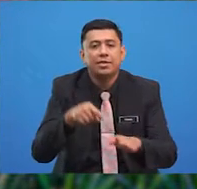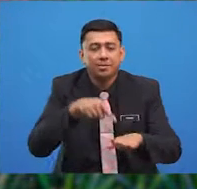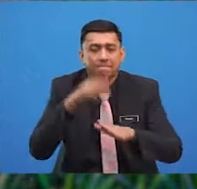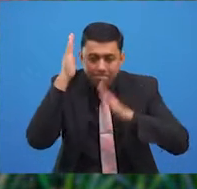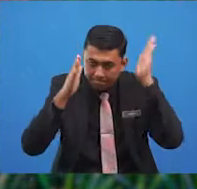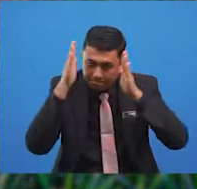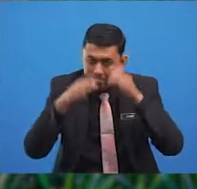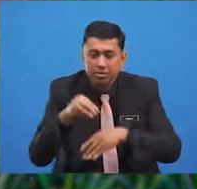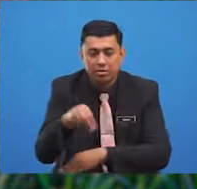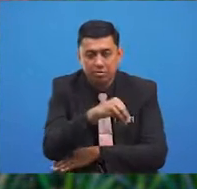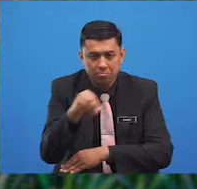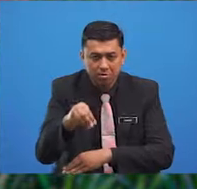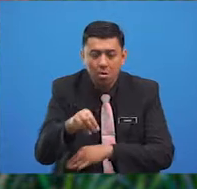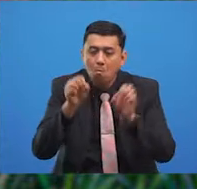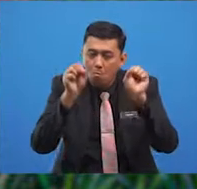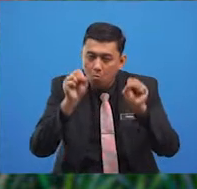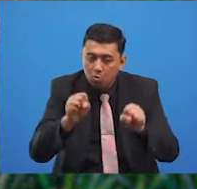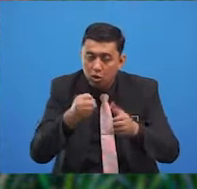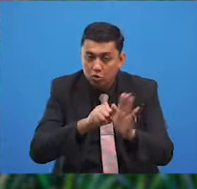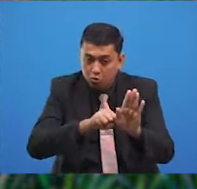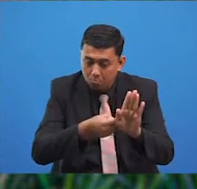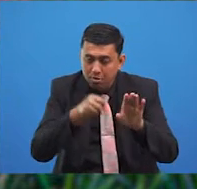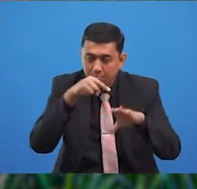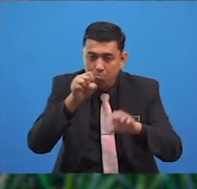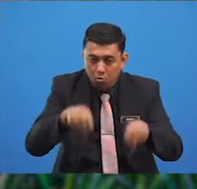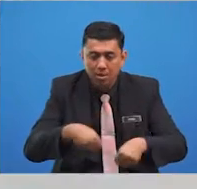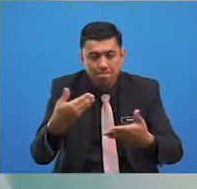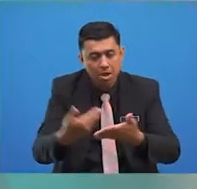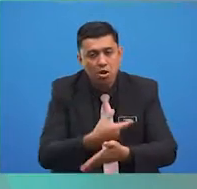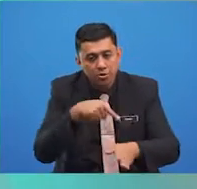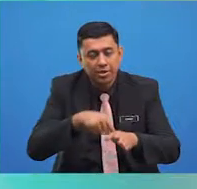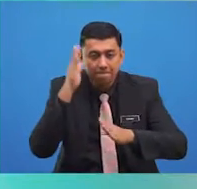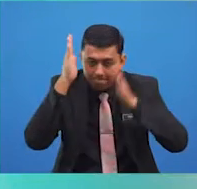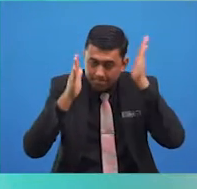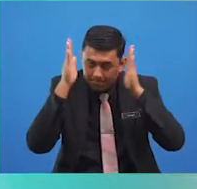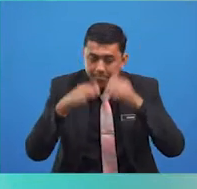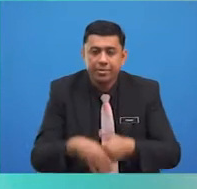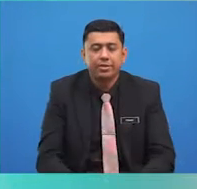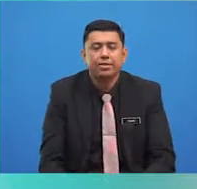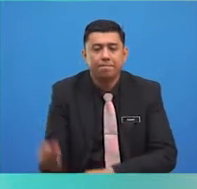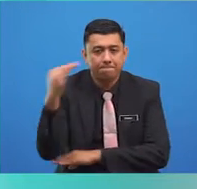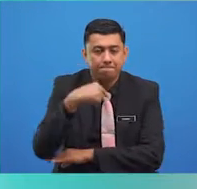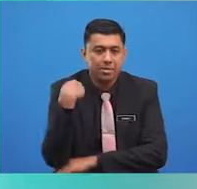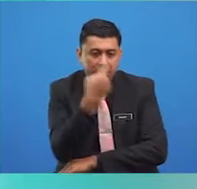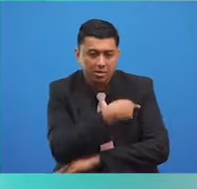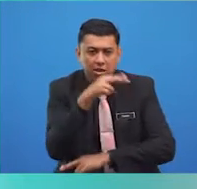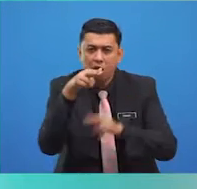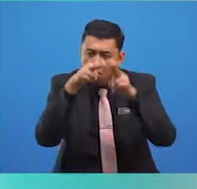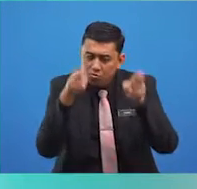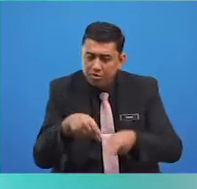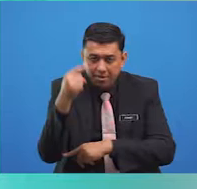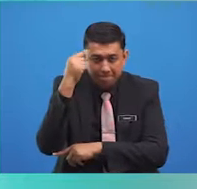dan taburan sumber boleh baharu di Malaysia. Sekarang, murid-murid, mari kita uji